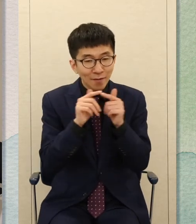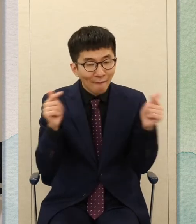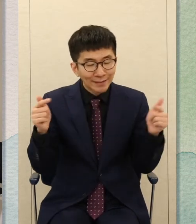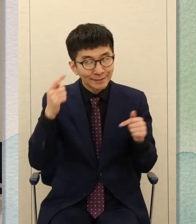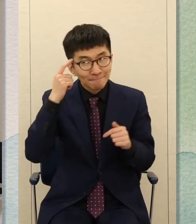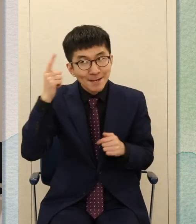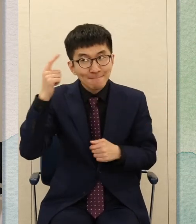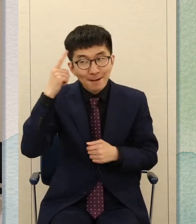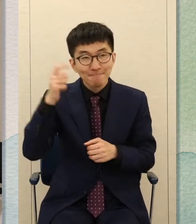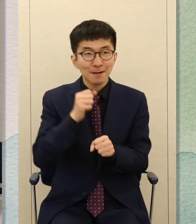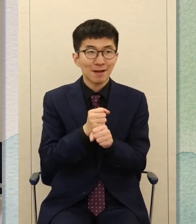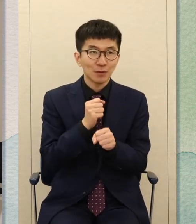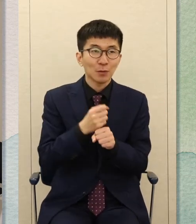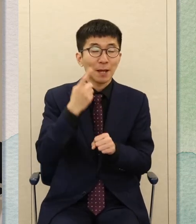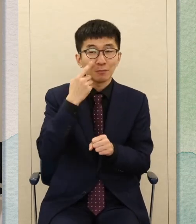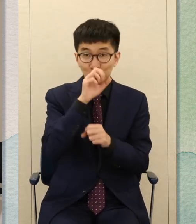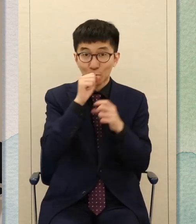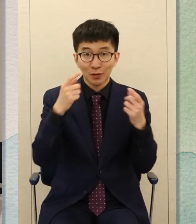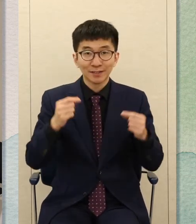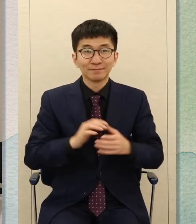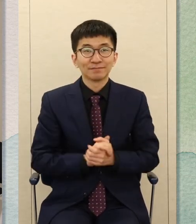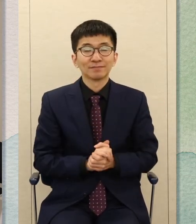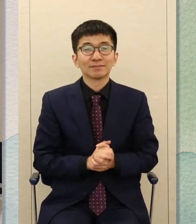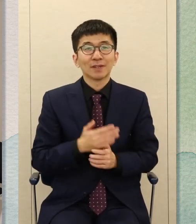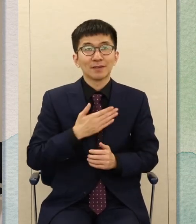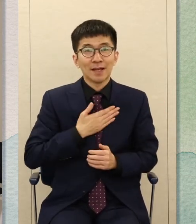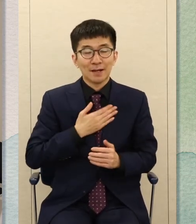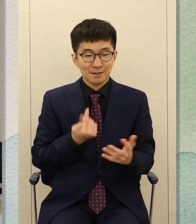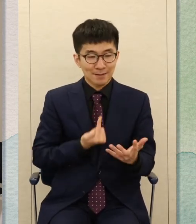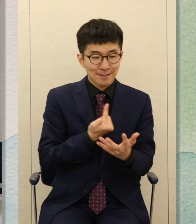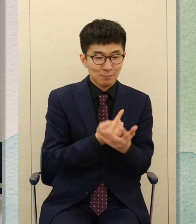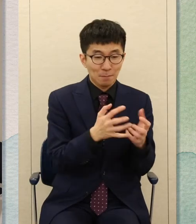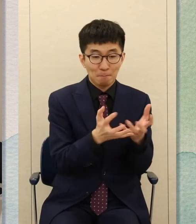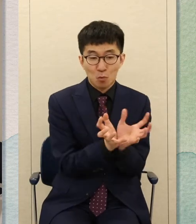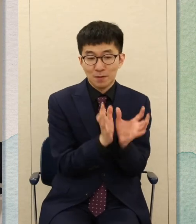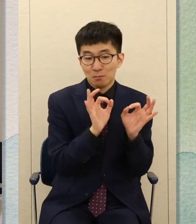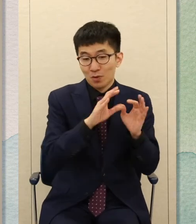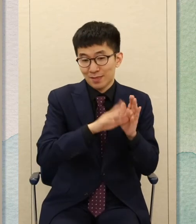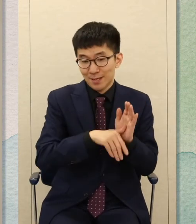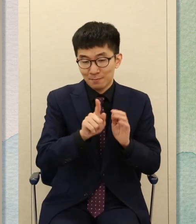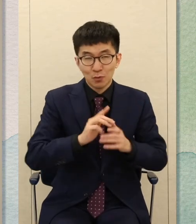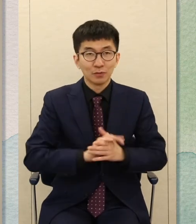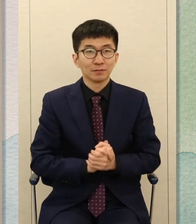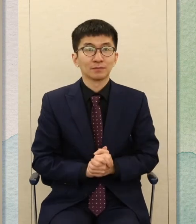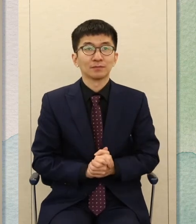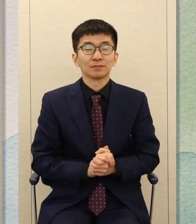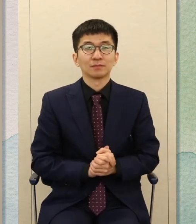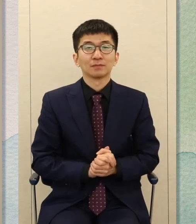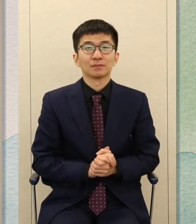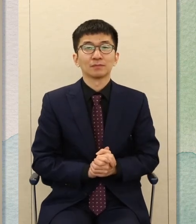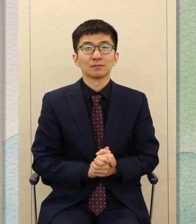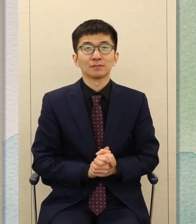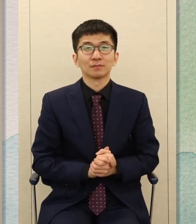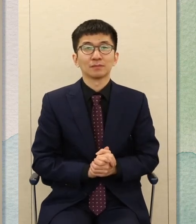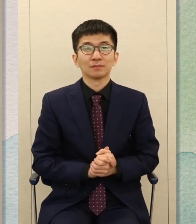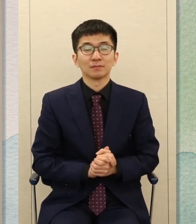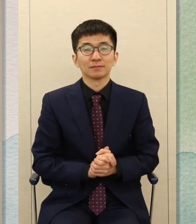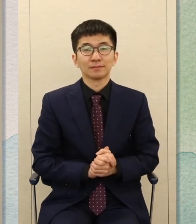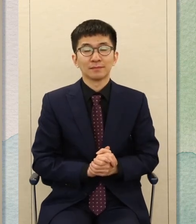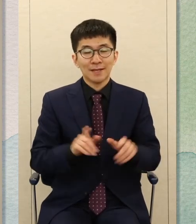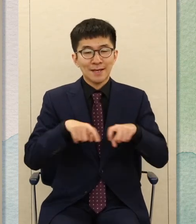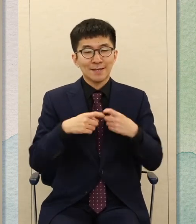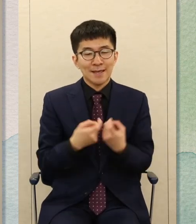개발해 가지고 하시면 되게 좋을 것 같고요. 제가 참여한 모임 중에서 재밌었던 건 이런 거예요. 이 자서전